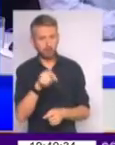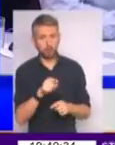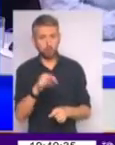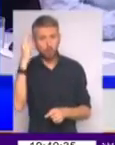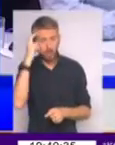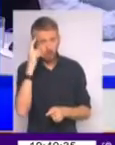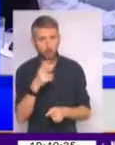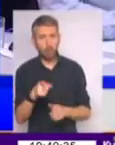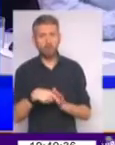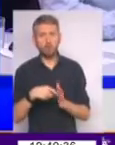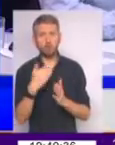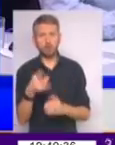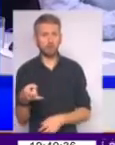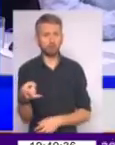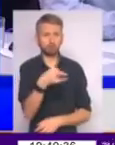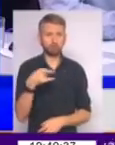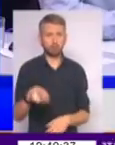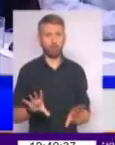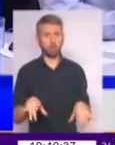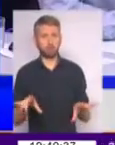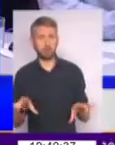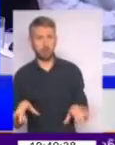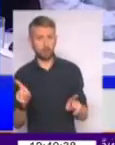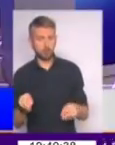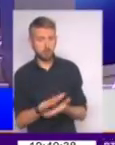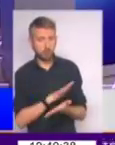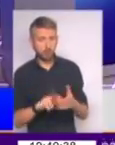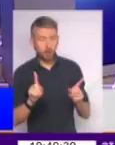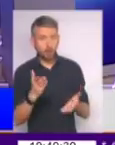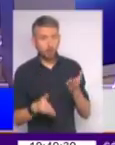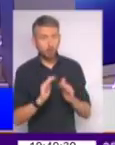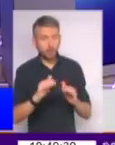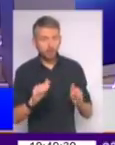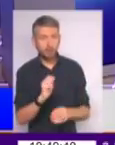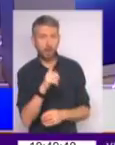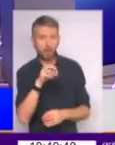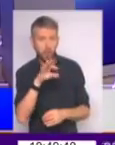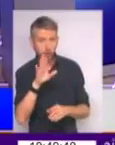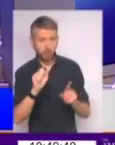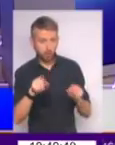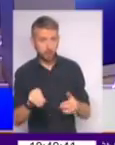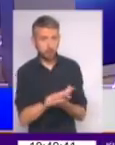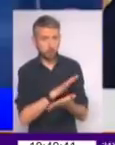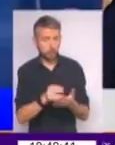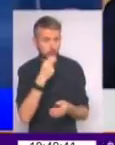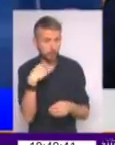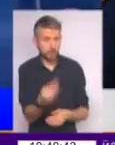Донецькій роз'їжджають на Почкаєнах, інші. І теж безкоштовно. Може, дітям Ахметова безкоштовне харчування дати? Ну, тому